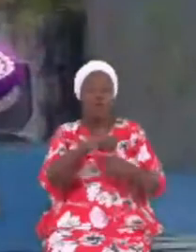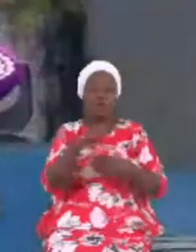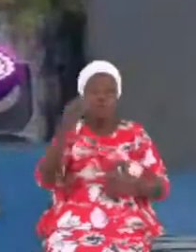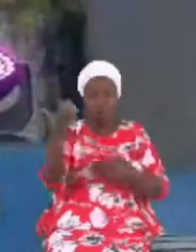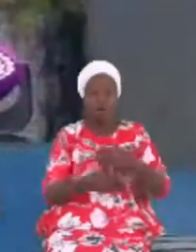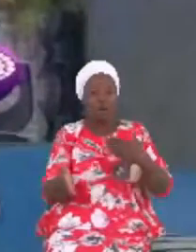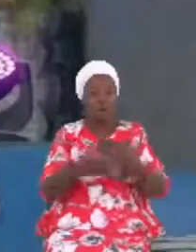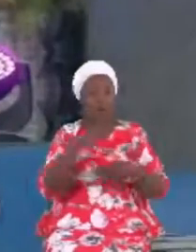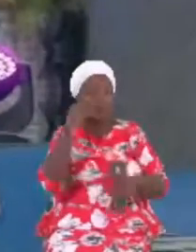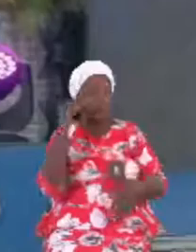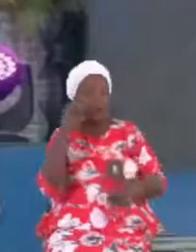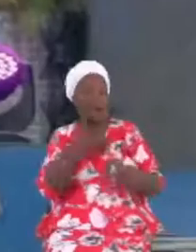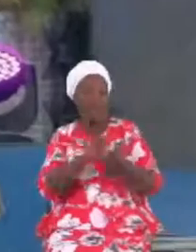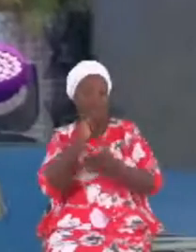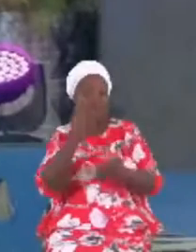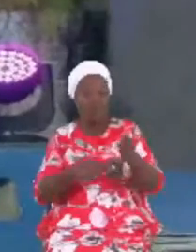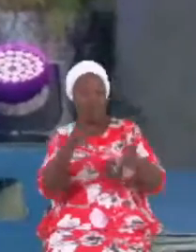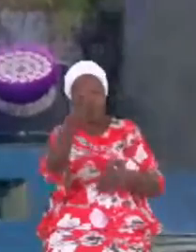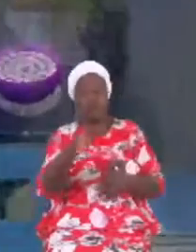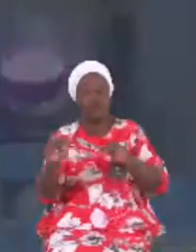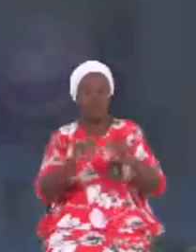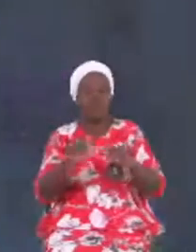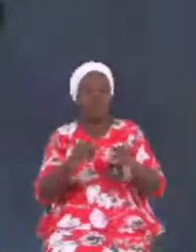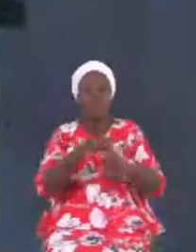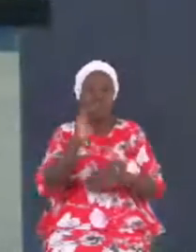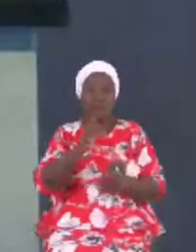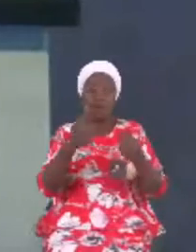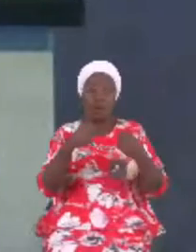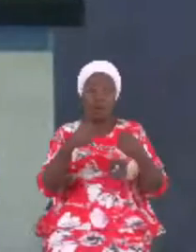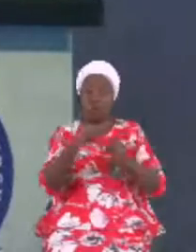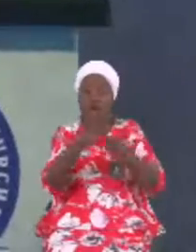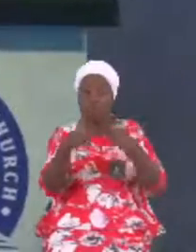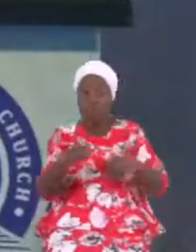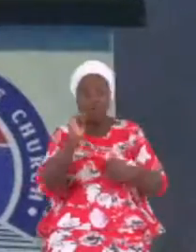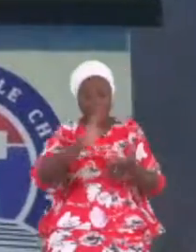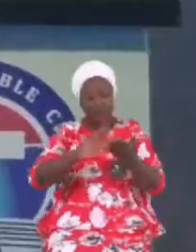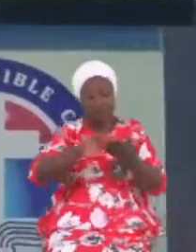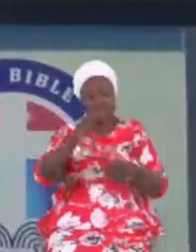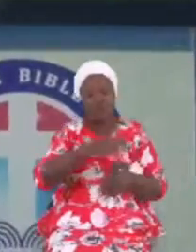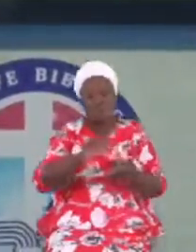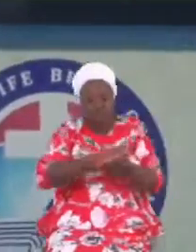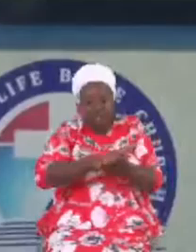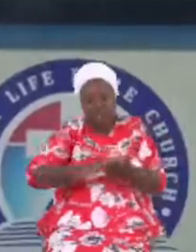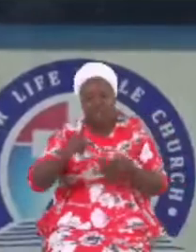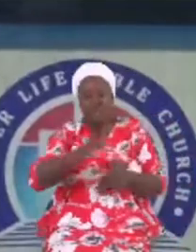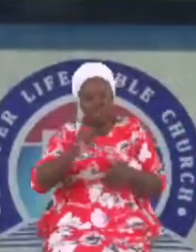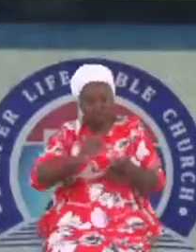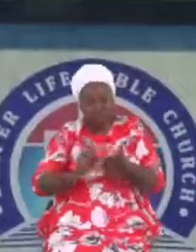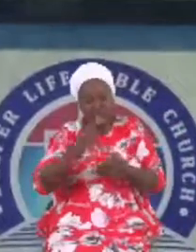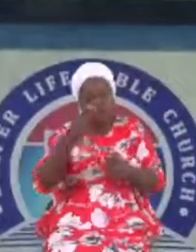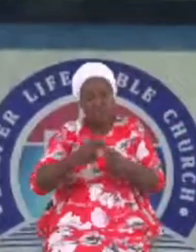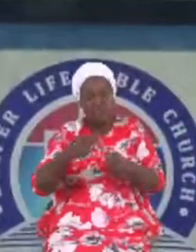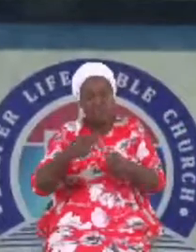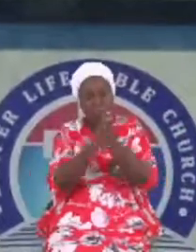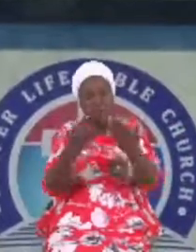fait. Et quand tu viens, il te pardonne, il te purifie, il écrit ton nom dans